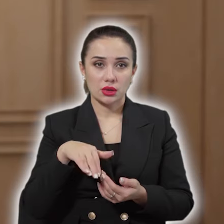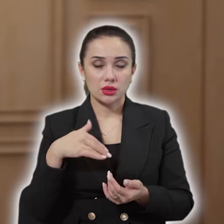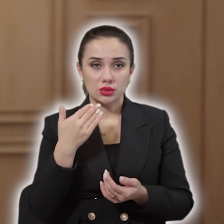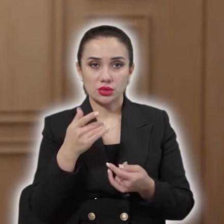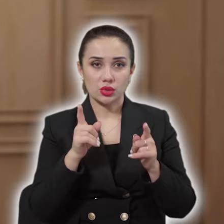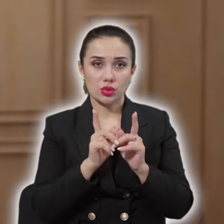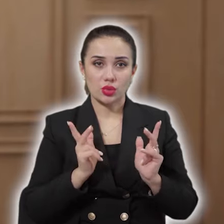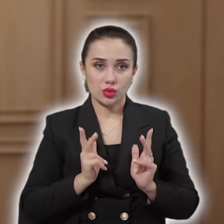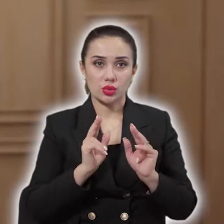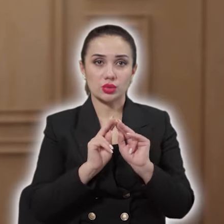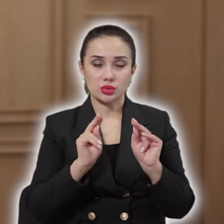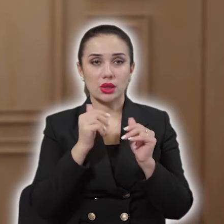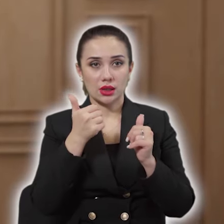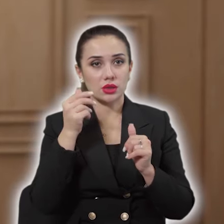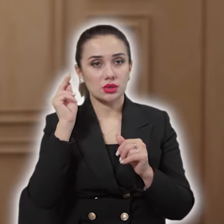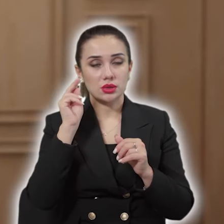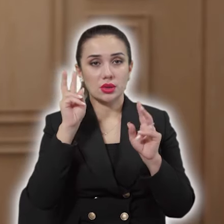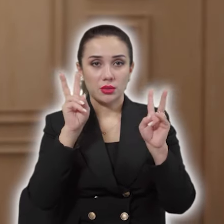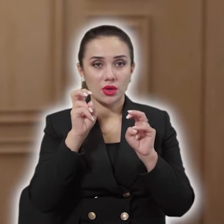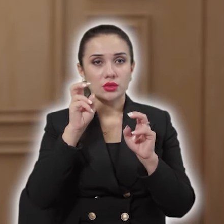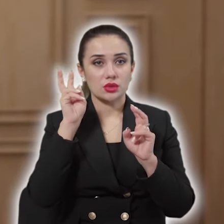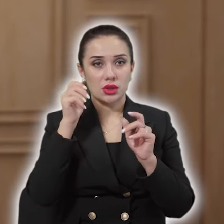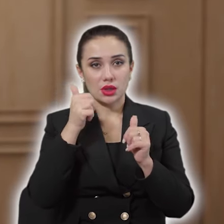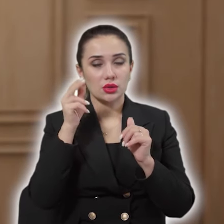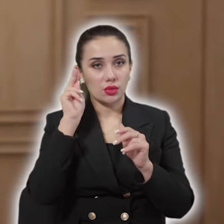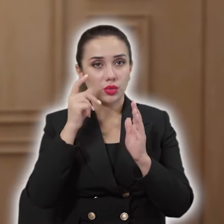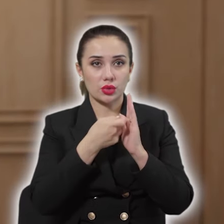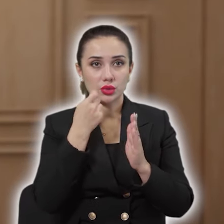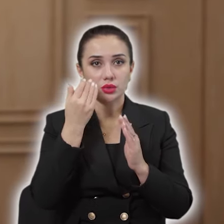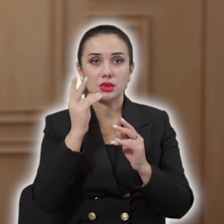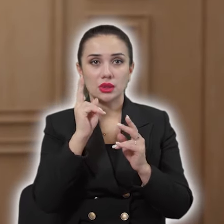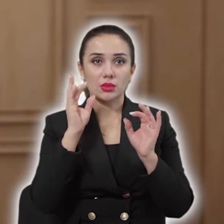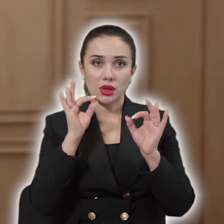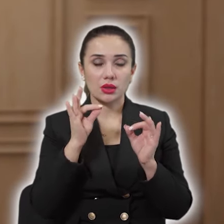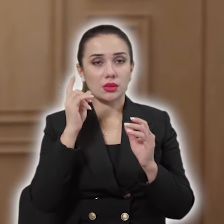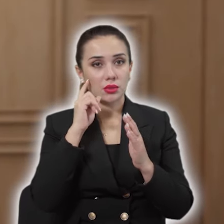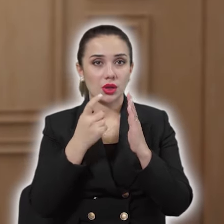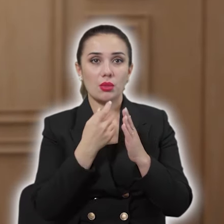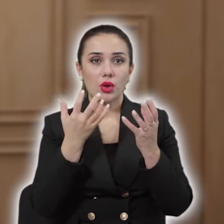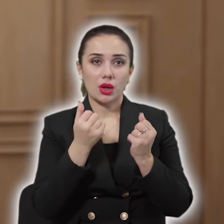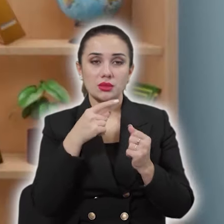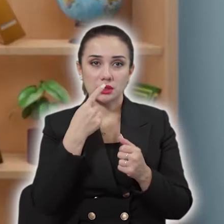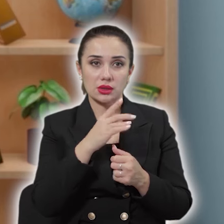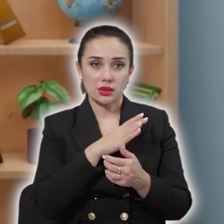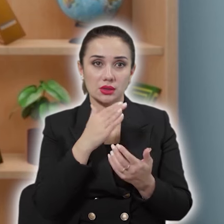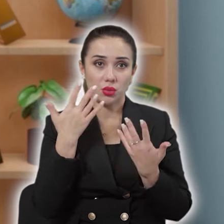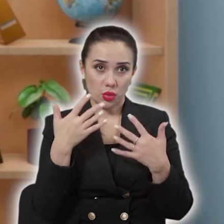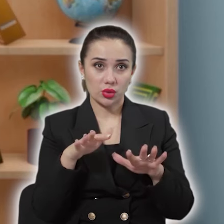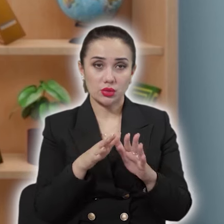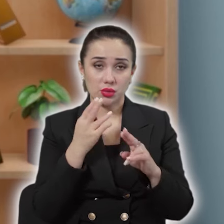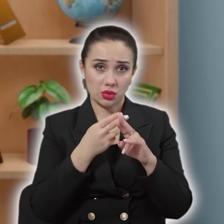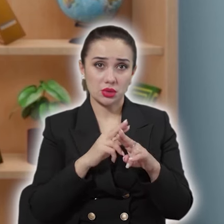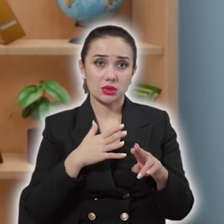Keyinchi? Keyin ustozimiz mavzuni yaxshilab o'rganib kelishni buyurdilar. Keyingi dars kim haqligini bilib olamiz dedilar.